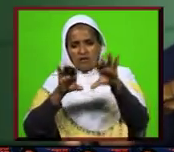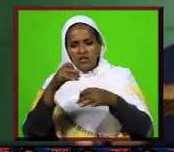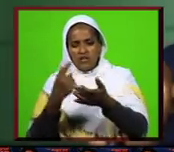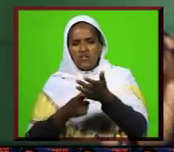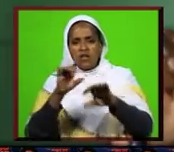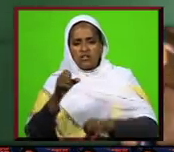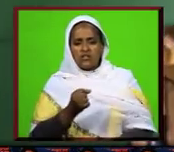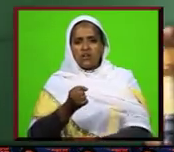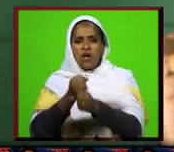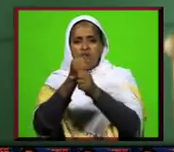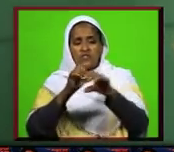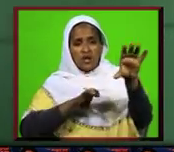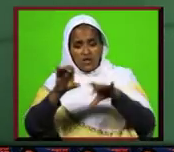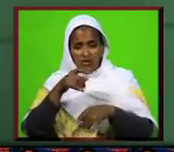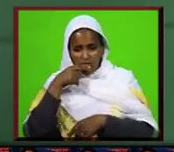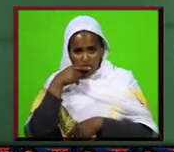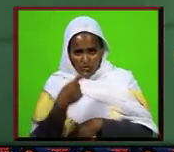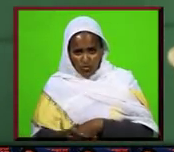እንዲናደርጋለን ድጋፍ እናደርጋለን ስትሉ